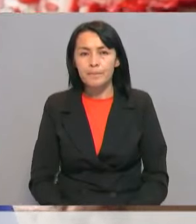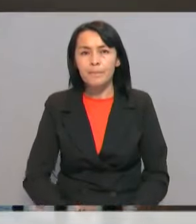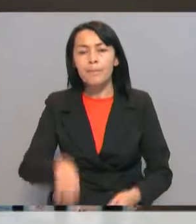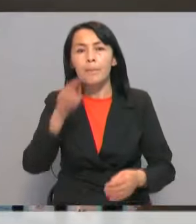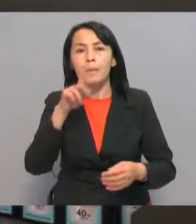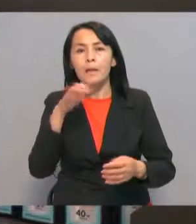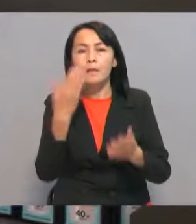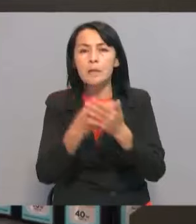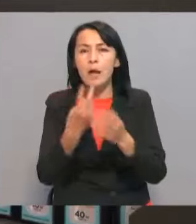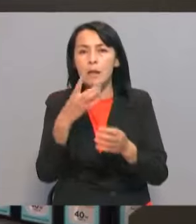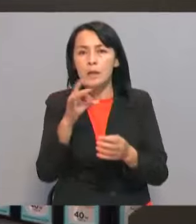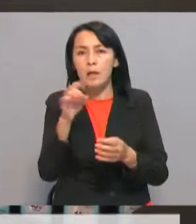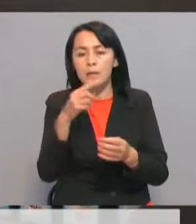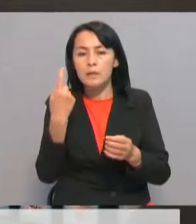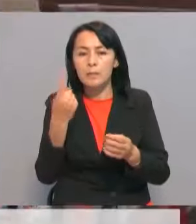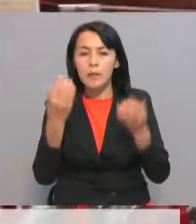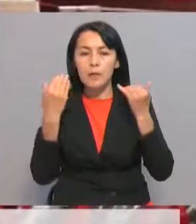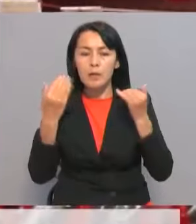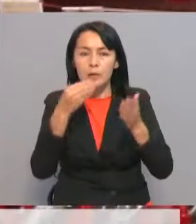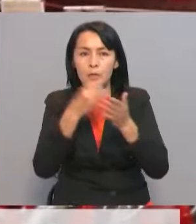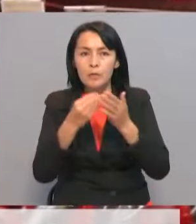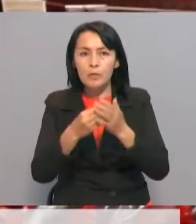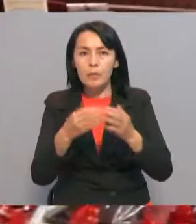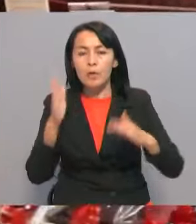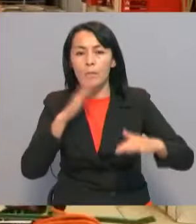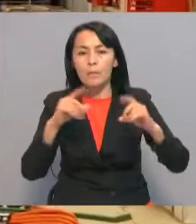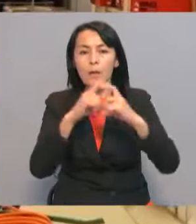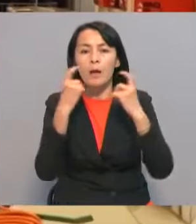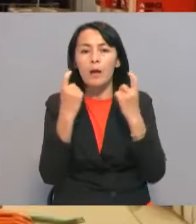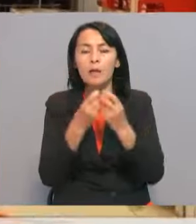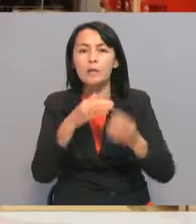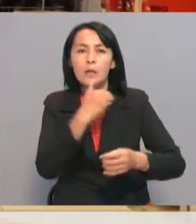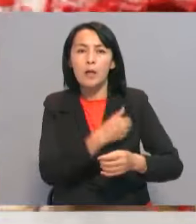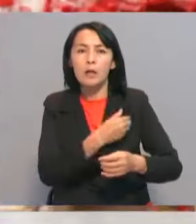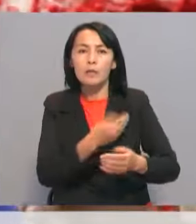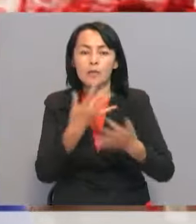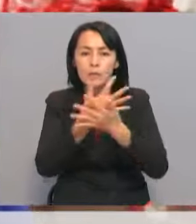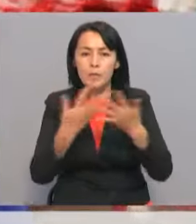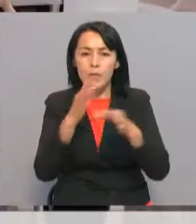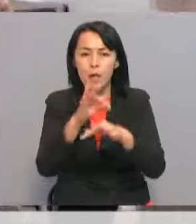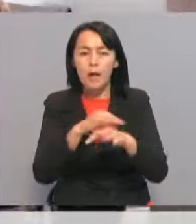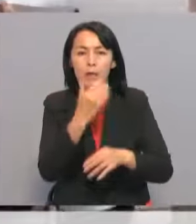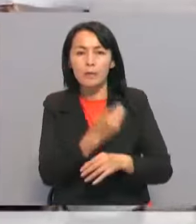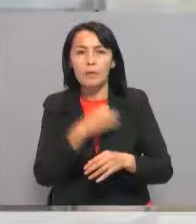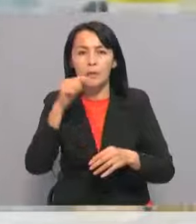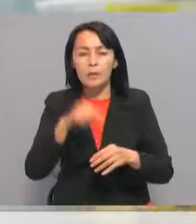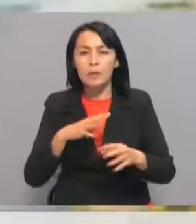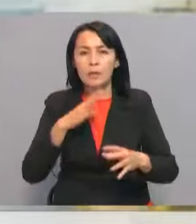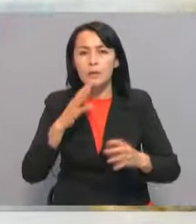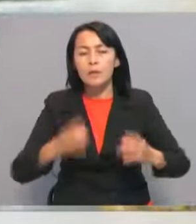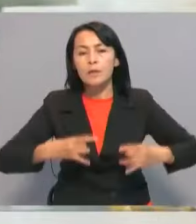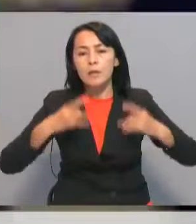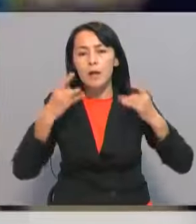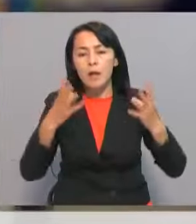Каспижма заказываю во второй раз. Первый раз купили бассейн. Теперь хочу взять вещи для этого бассейна. Вот так всенародный